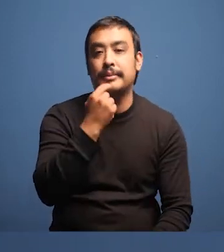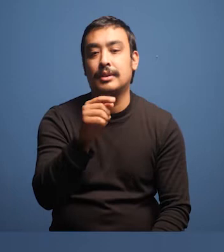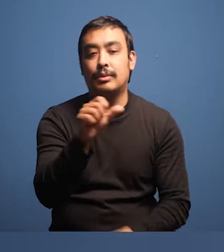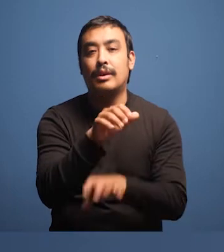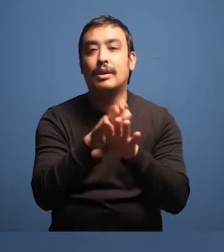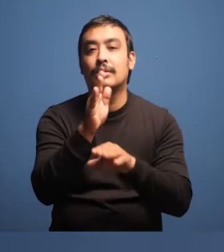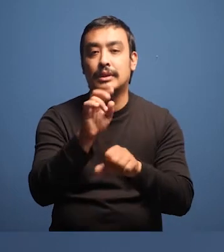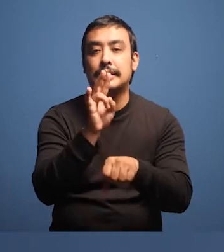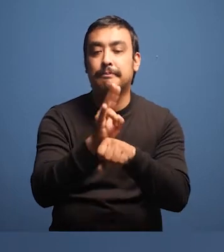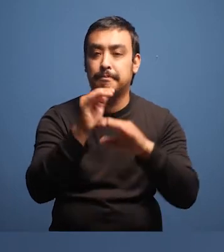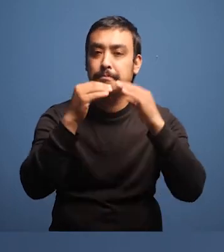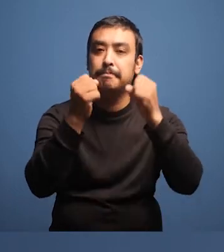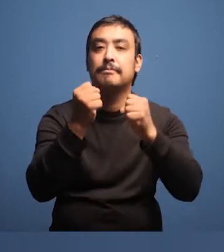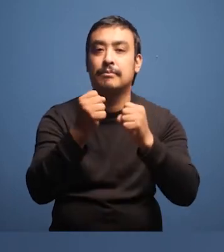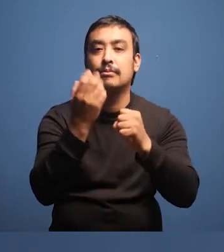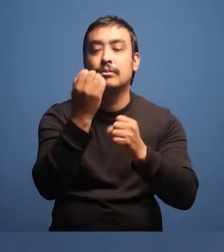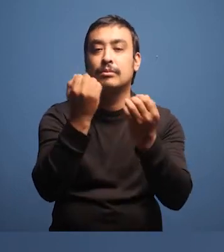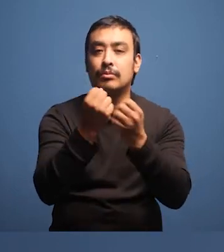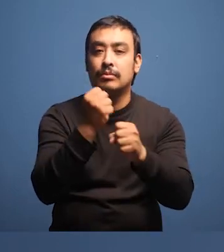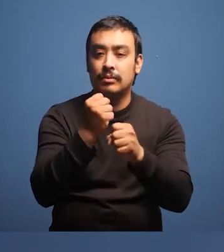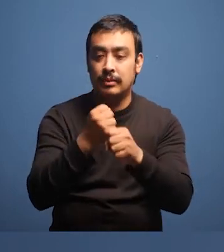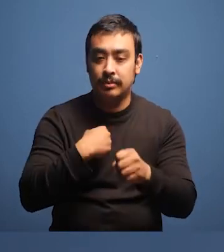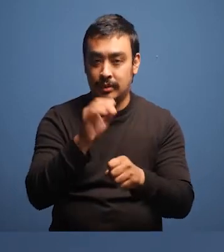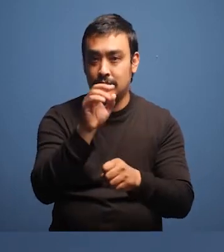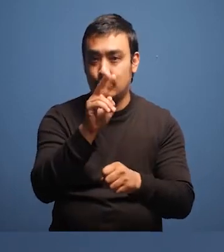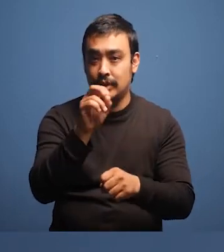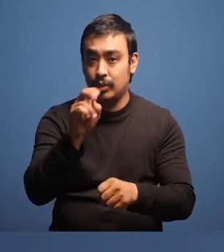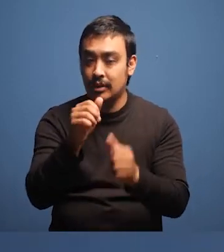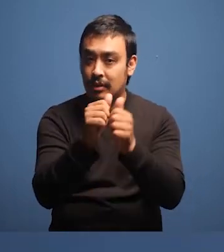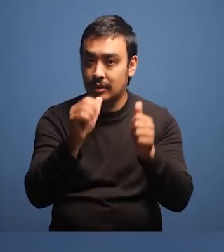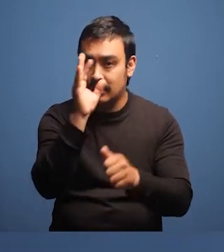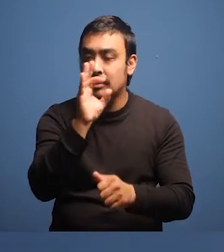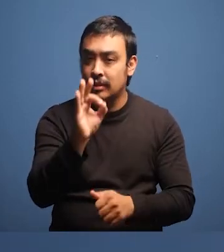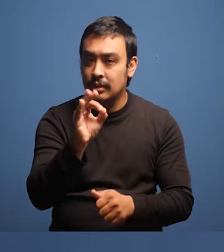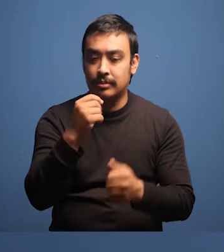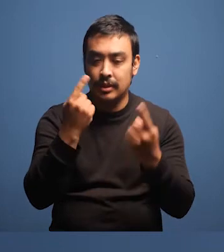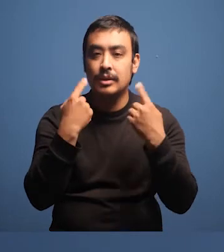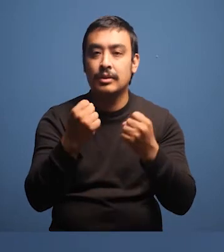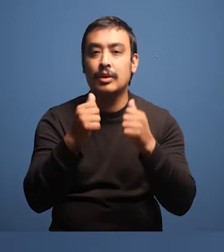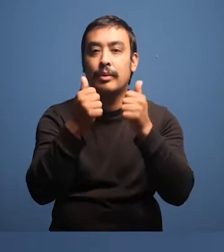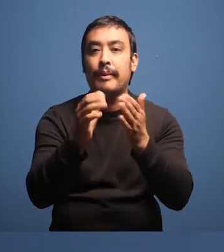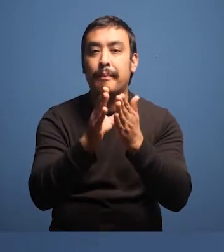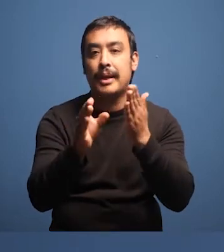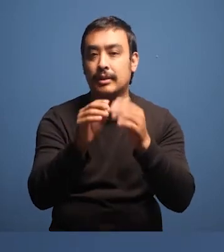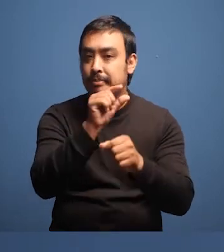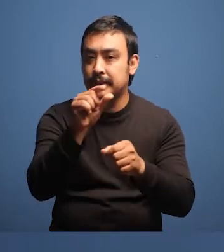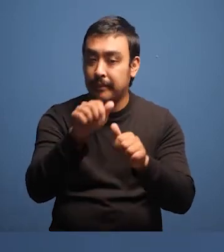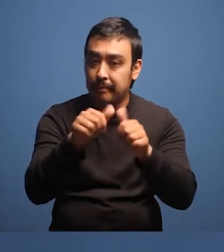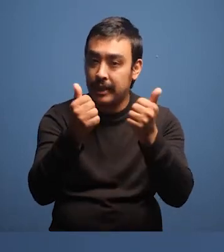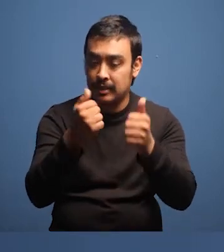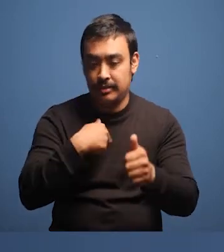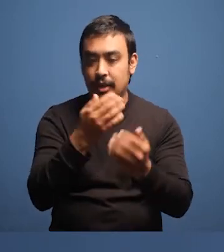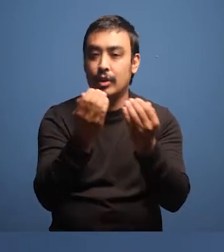उहाँहरूको स्किललाई गर्ने चाहिँ एउटा चाहिँ अनरसिप हो। र म चाहिँ ग्लोबल टिन हिरो 2020 भएको भनेको चाहिँ एज अ हेल्थ एक्टिभिस्टको टाइटलबाट जितेँ, जुन भनेको चाहिँ मैले